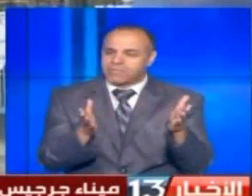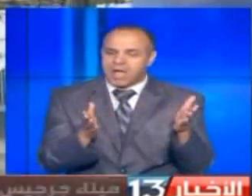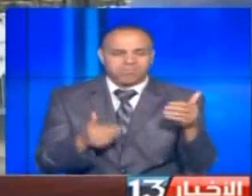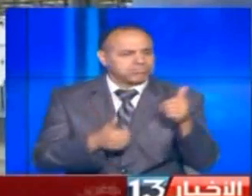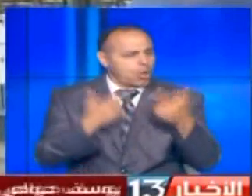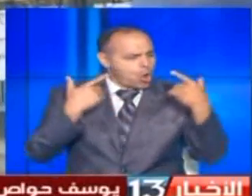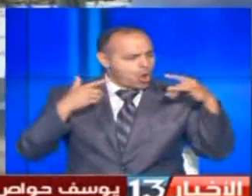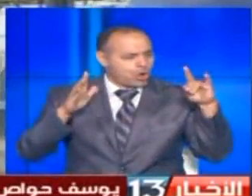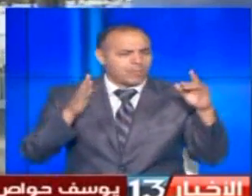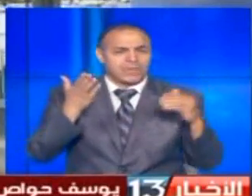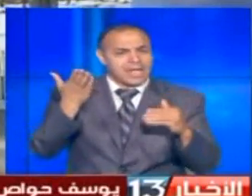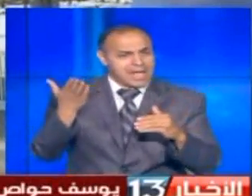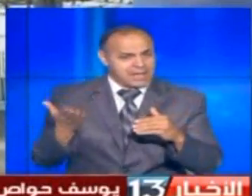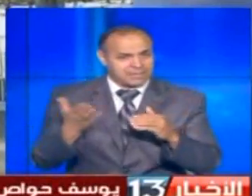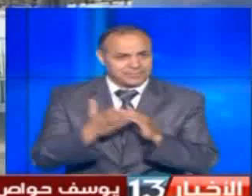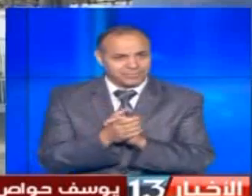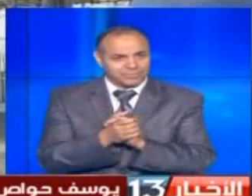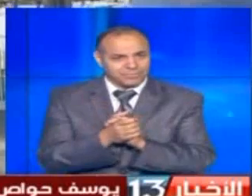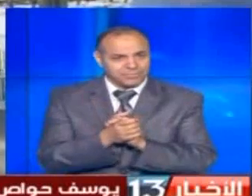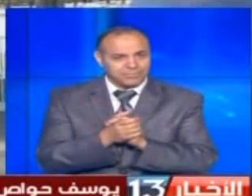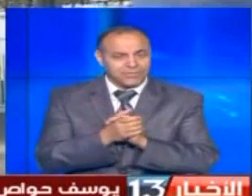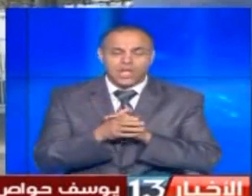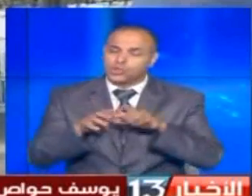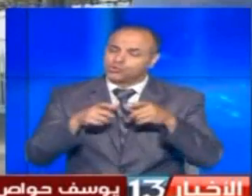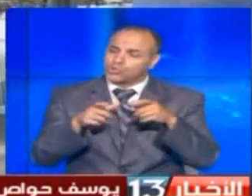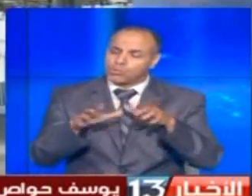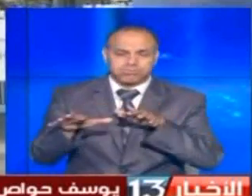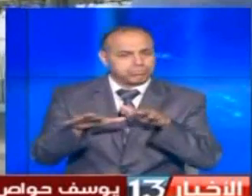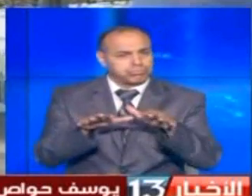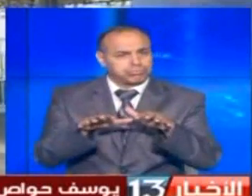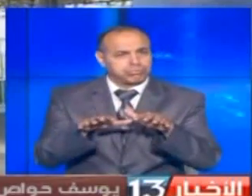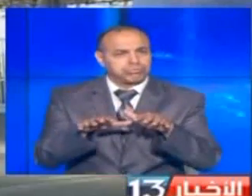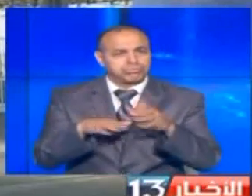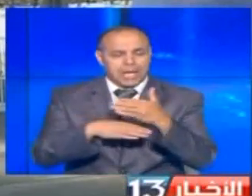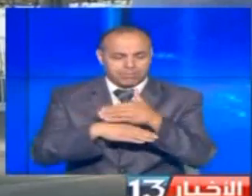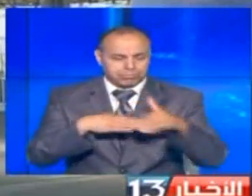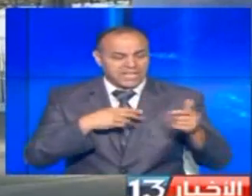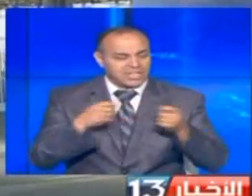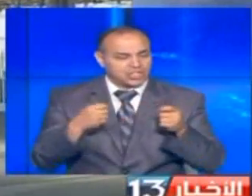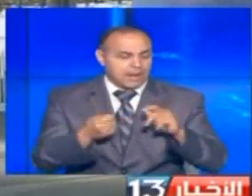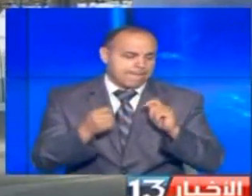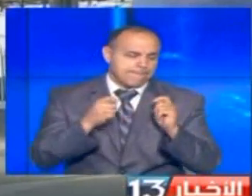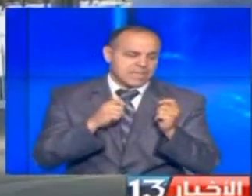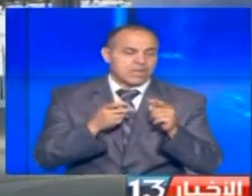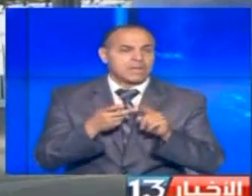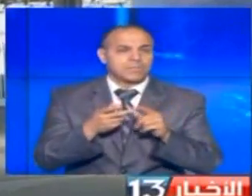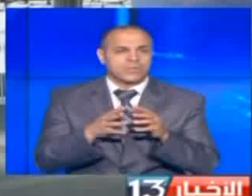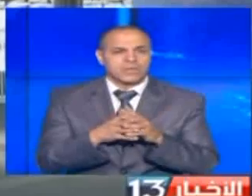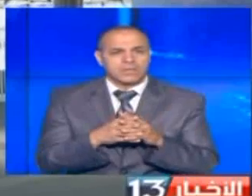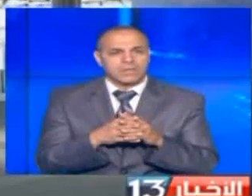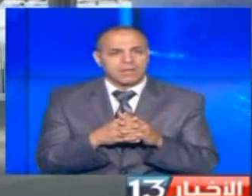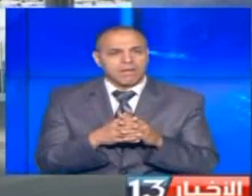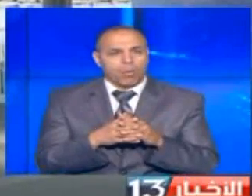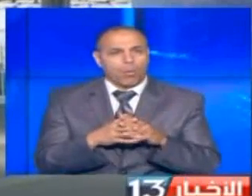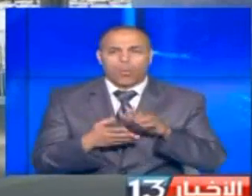الحرة، معناها تسعى الشركة إلى معناها تنمية الرصيد التجاري متاعها، معناها